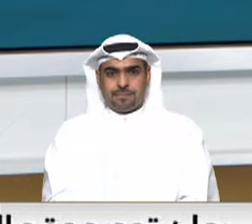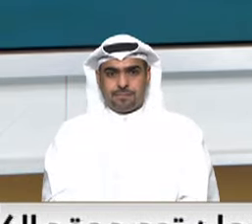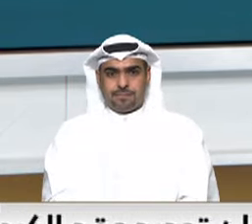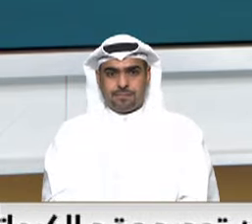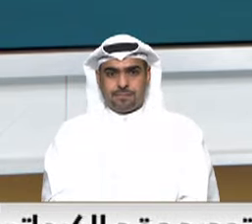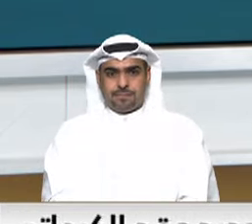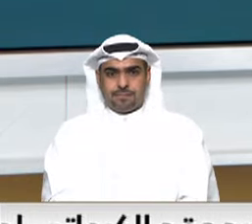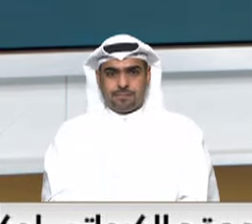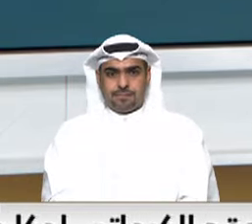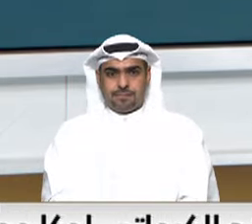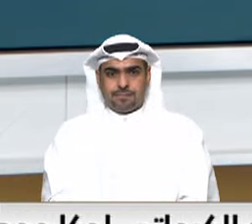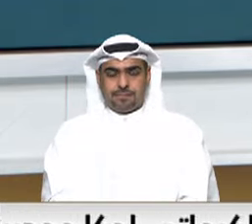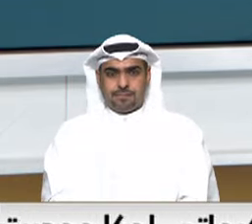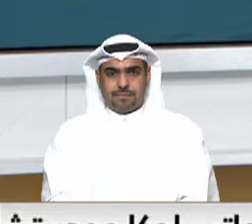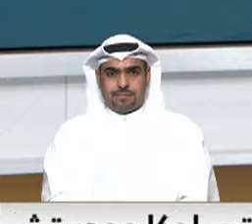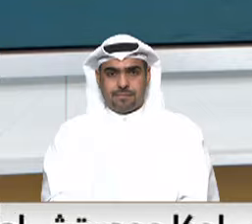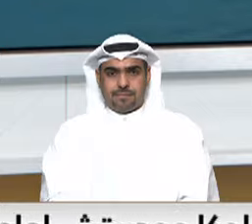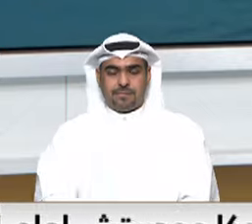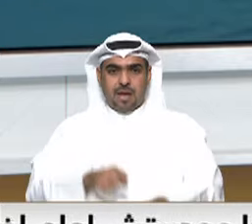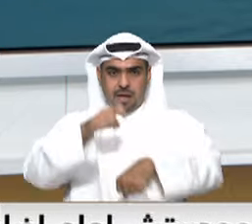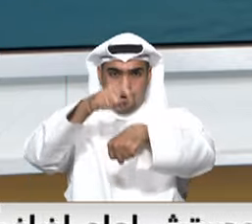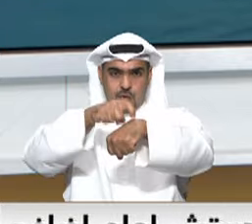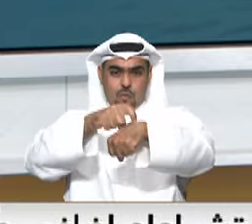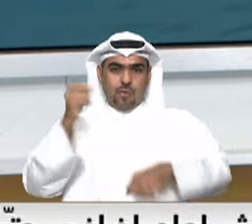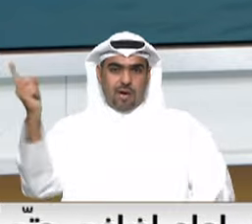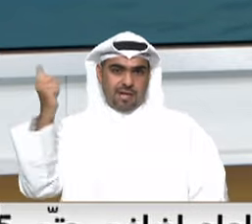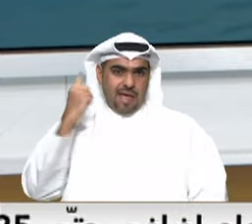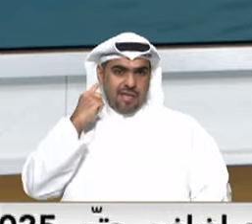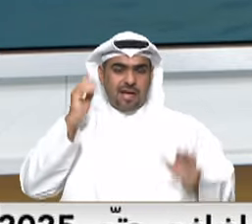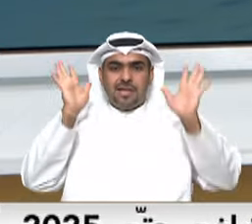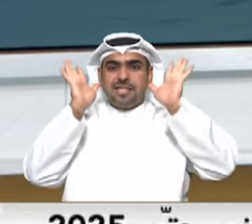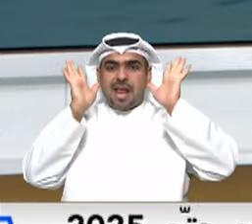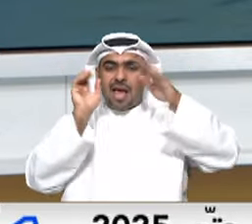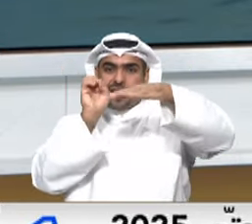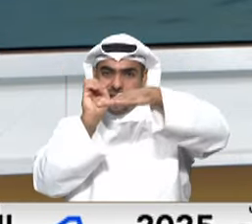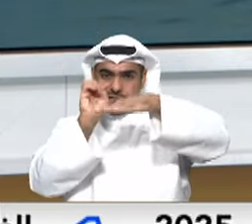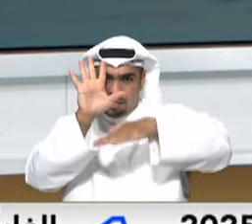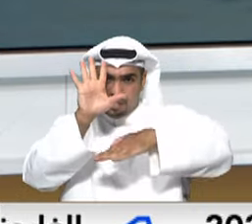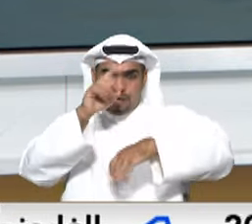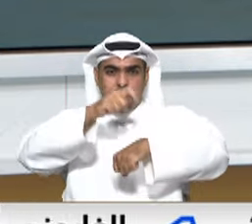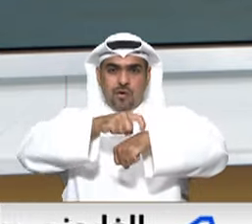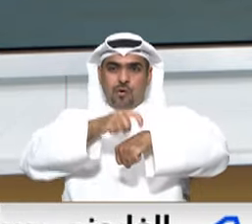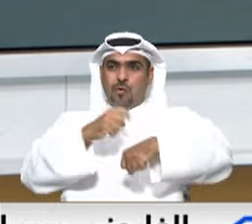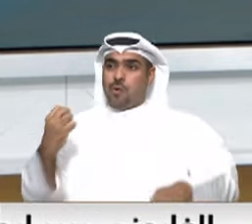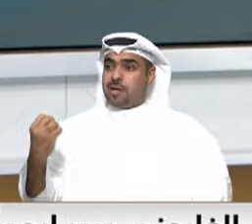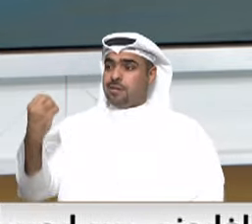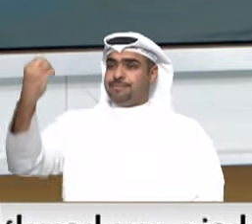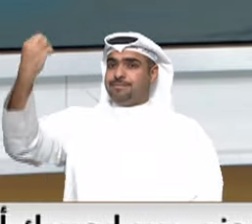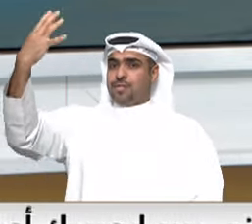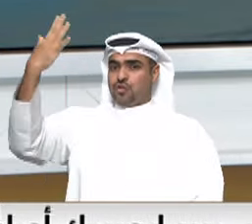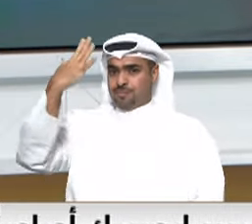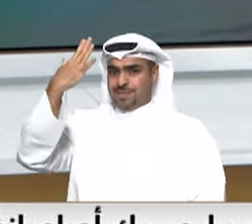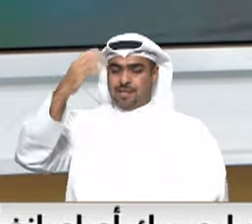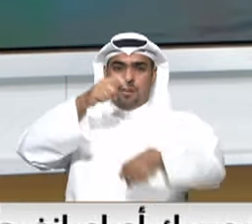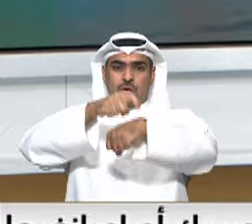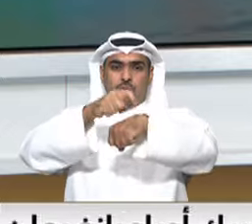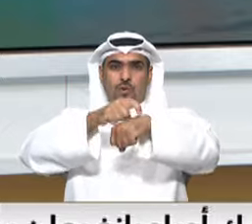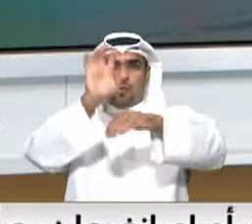الظهر. أذان الفجر إن شاء الله يكون الساعة 3:28، الشروق الساعة 5، الغروب